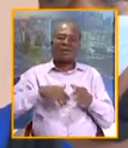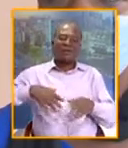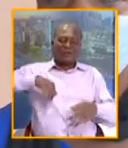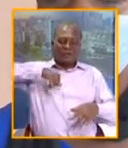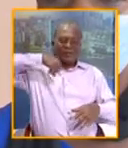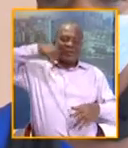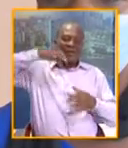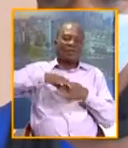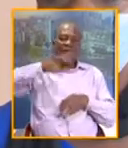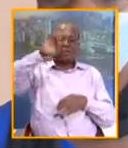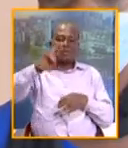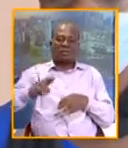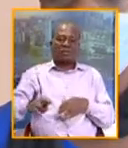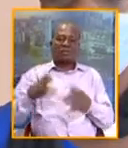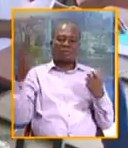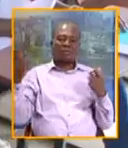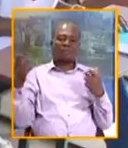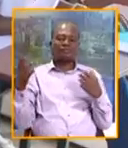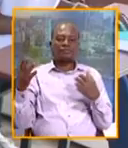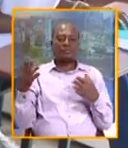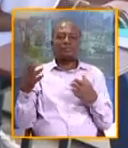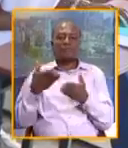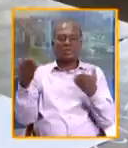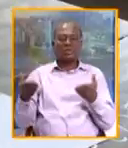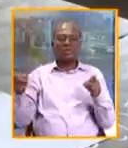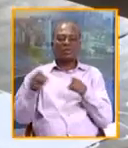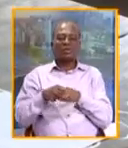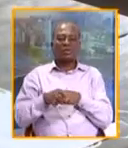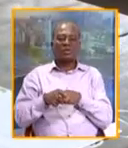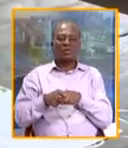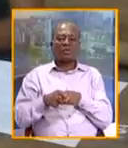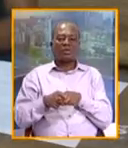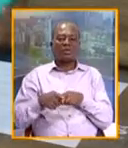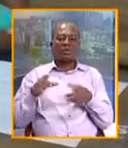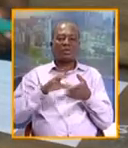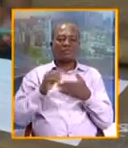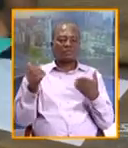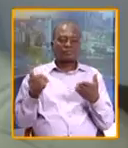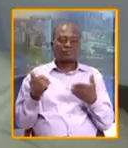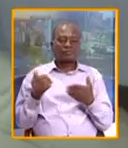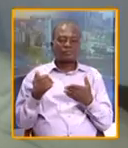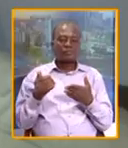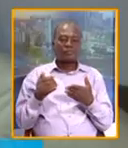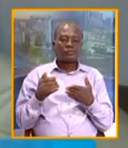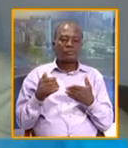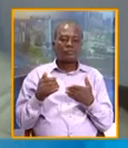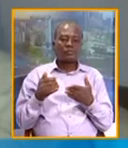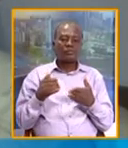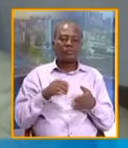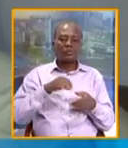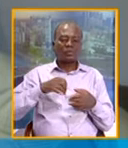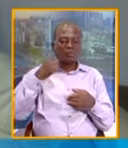doute sur les résultats ici aussi les candidats affichent leur sérénité déjà faut bien lire ou